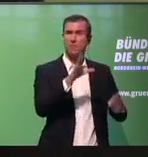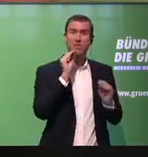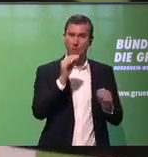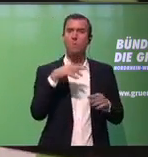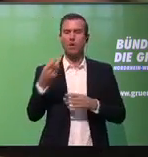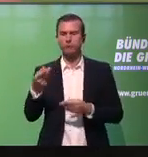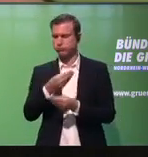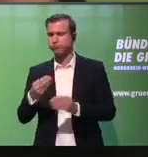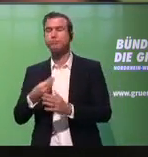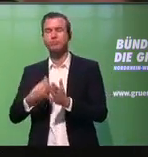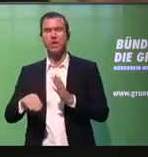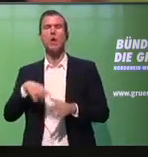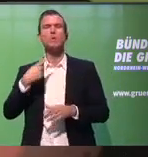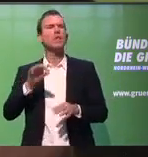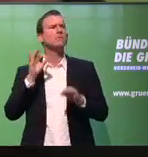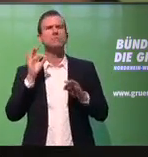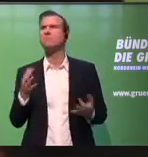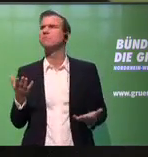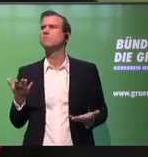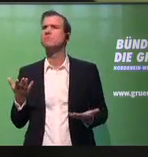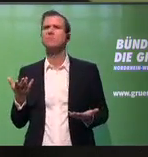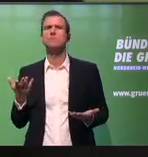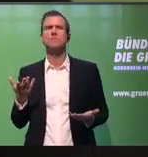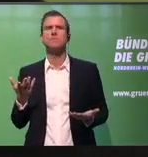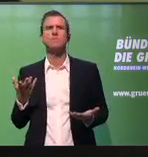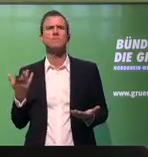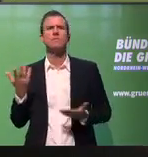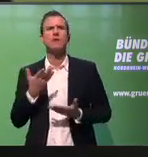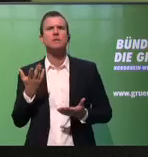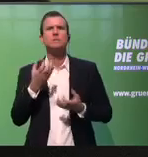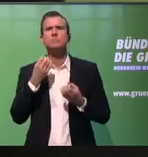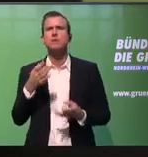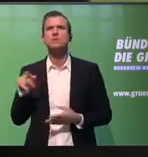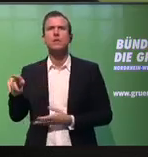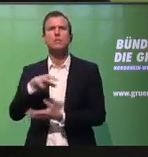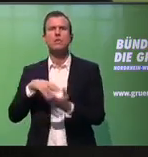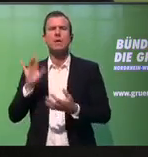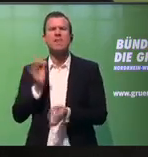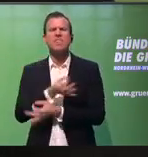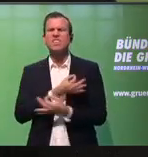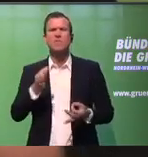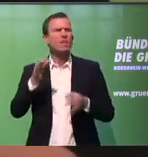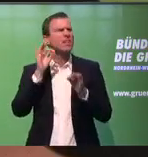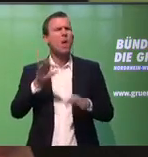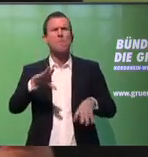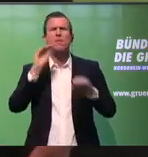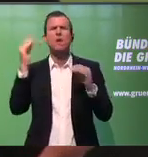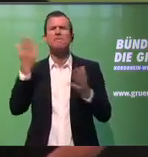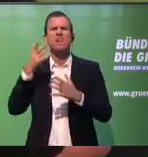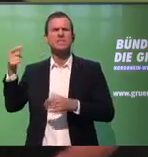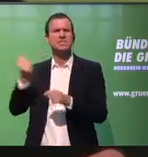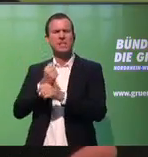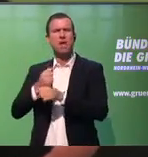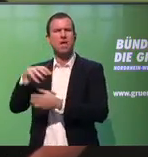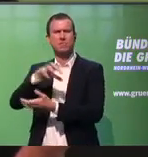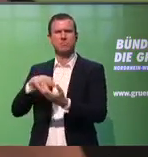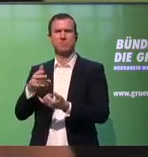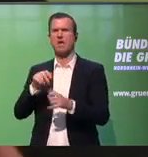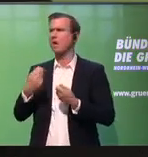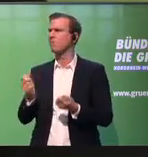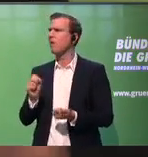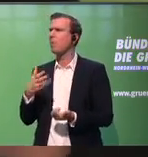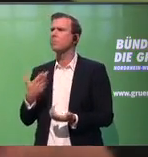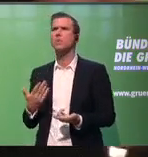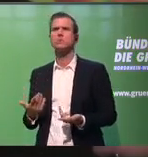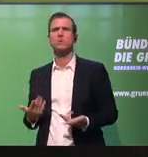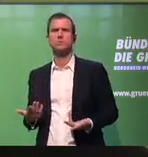dann zum Schluss finden wir uns wieder und stellen fest, was ist denn da passiert? Ne? Und keiner hat richtig mitbekommen, sind wir eigentlich dahin gekommen? Und das